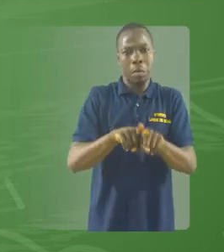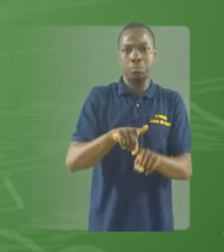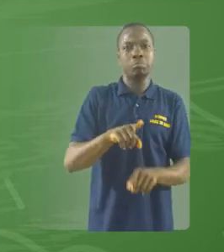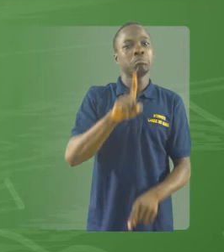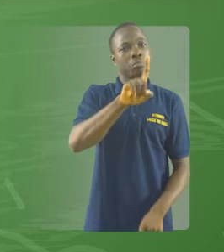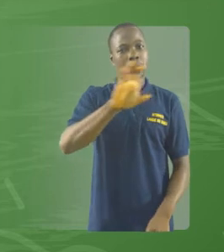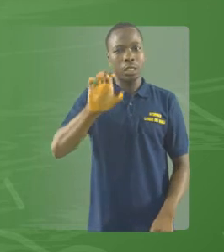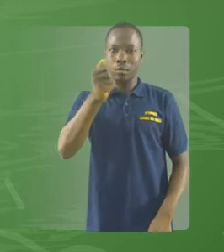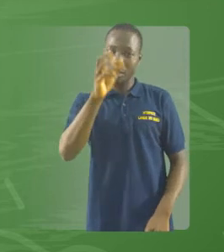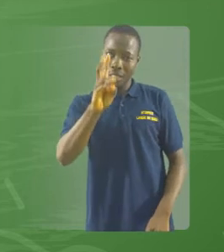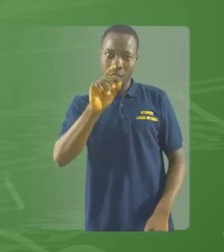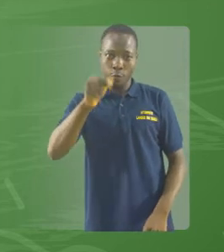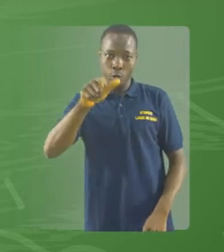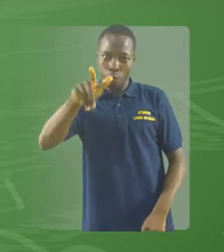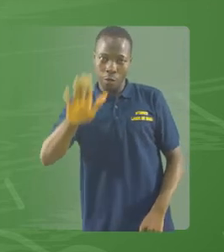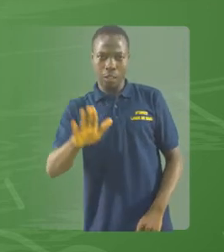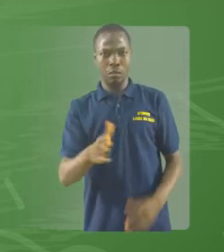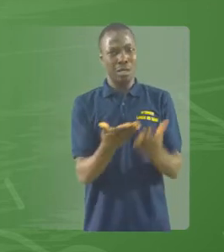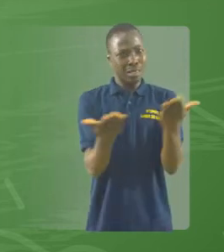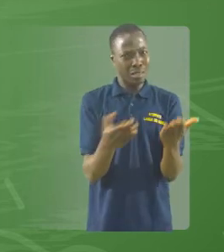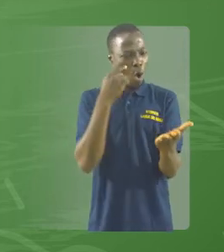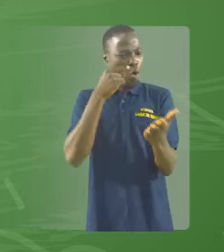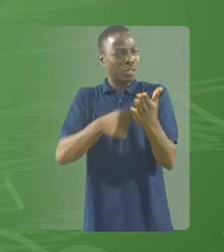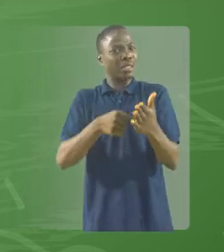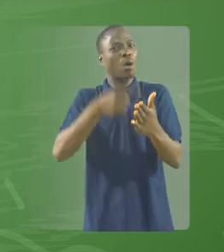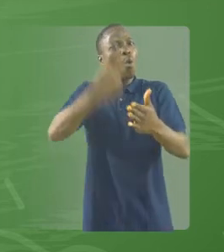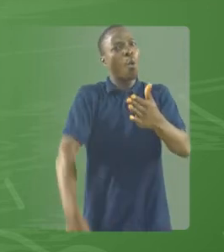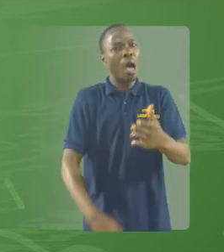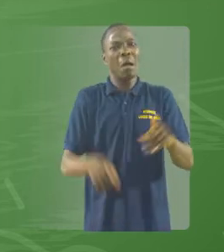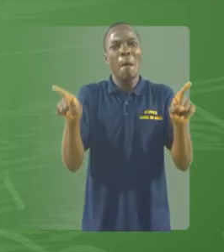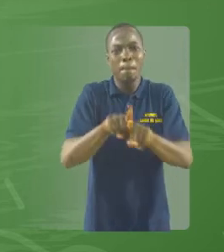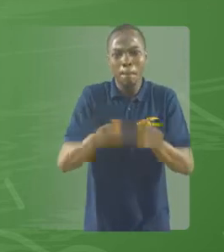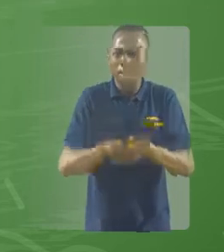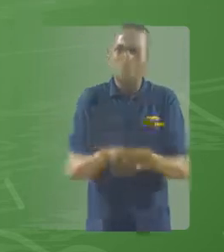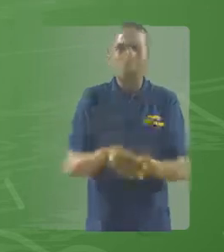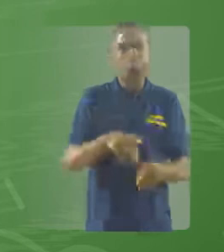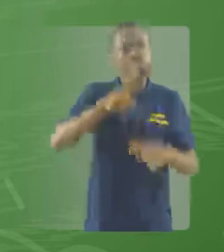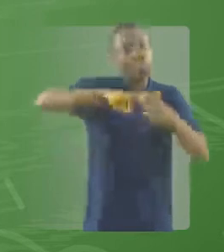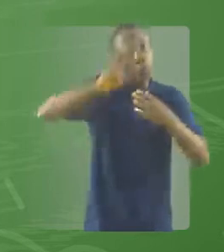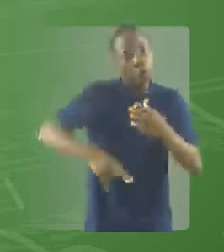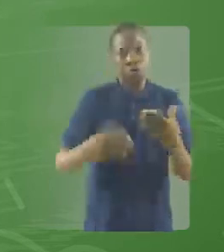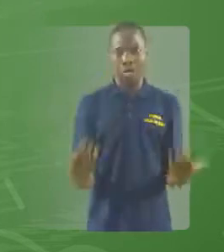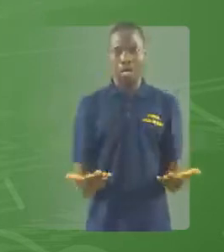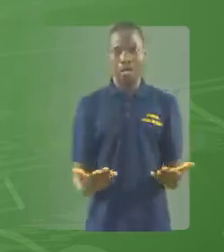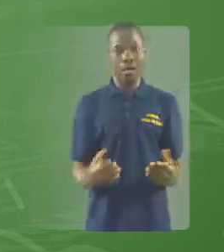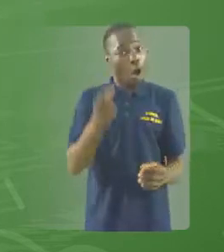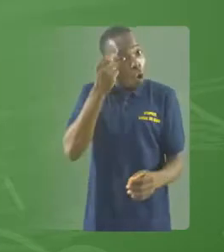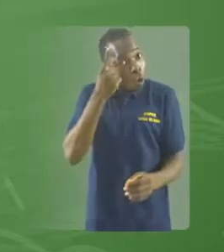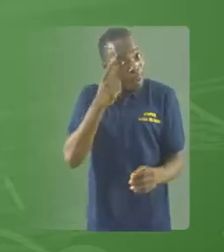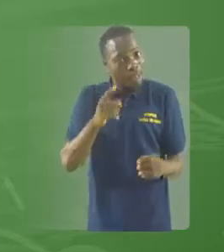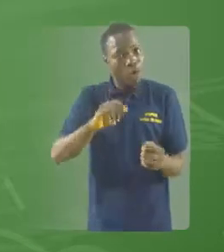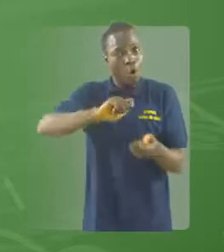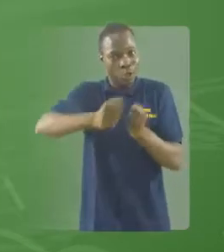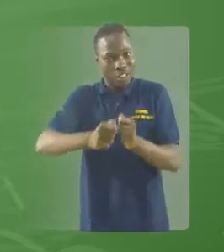116,25. Donc ici, on constate qu'on obtient le même résultat. Grand 2,